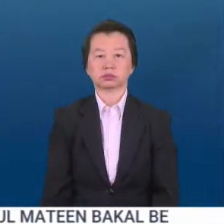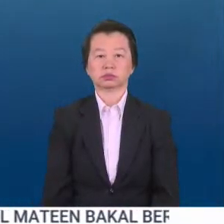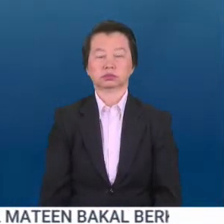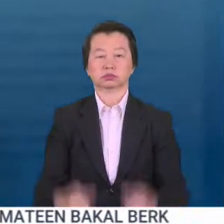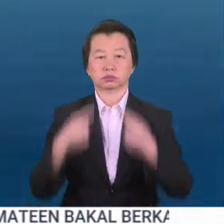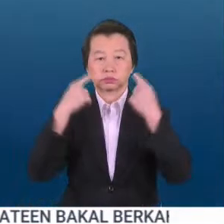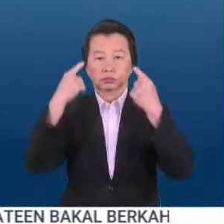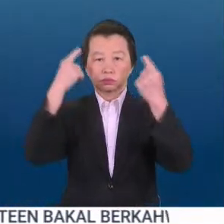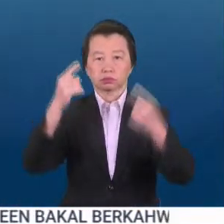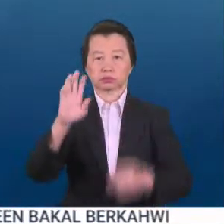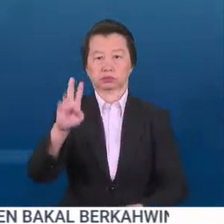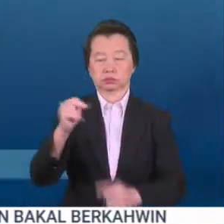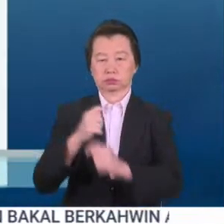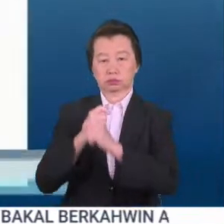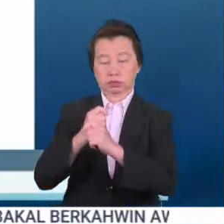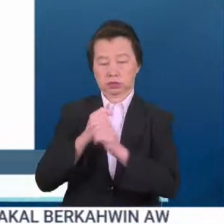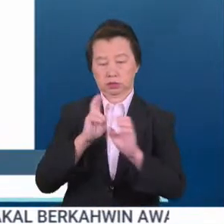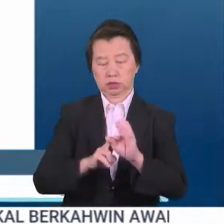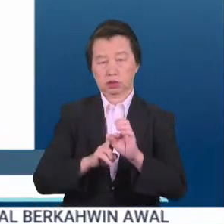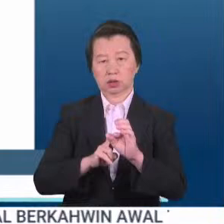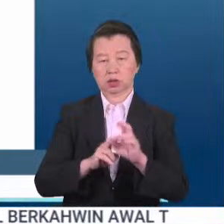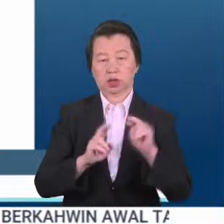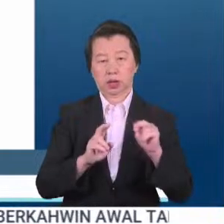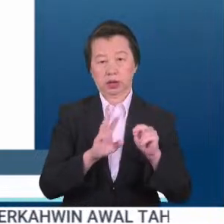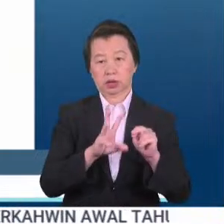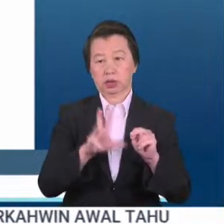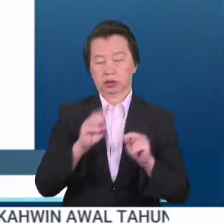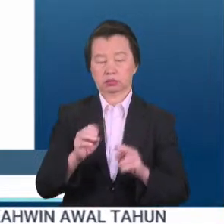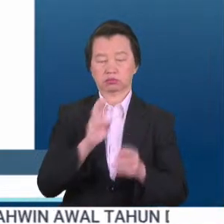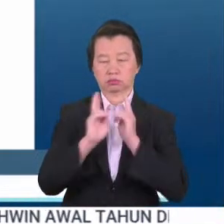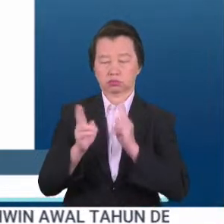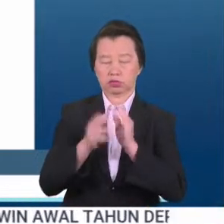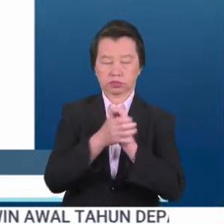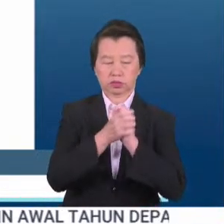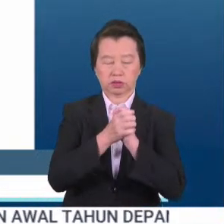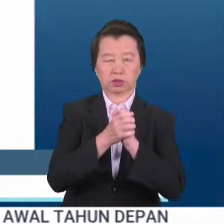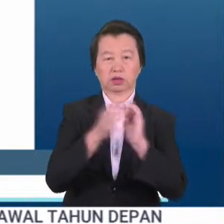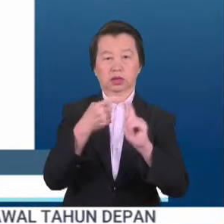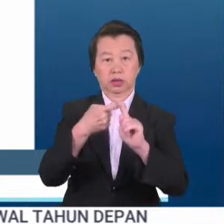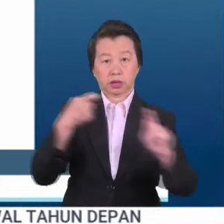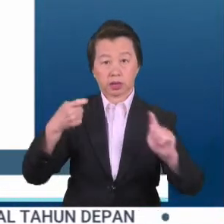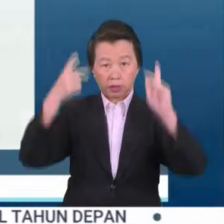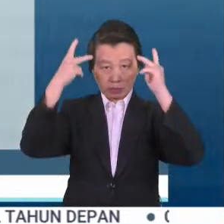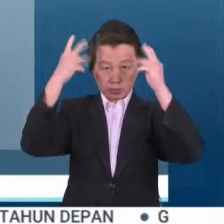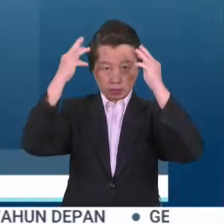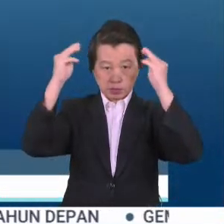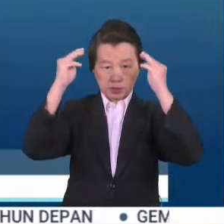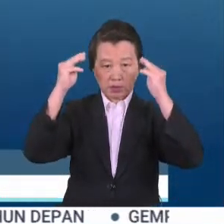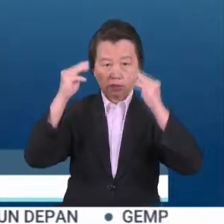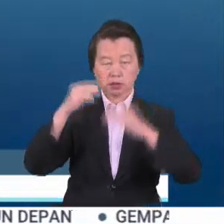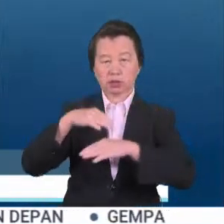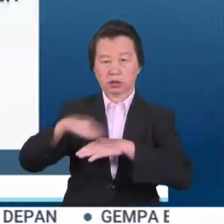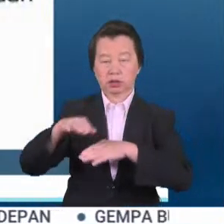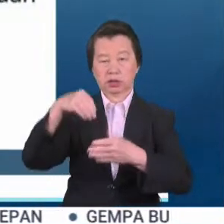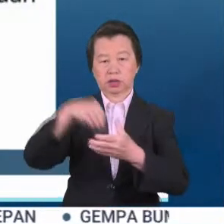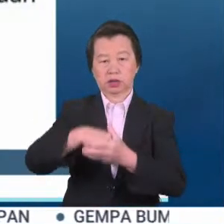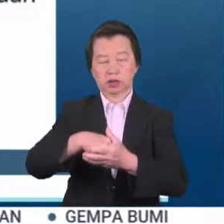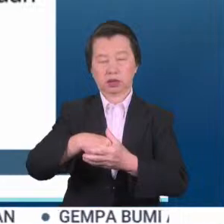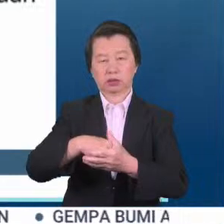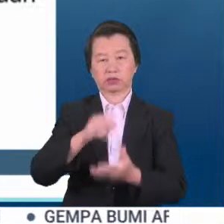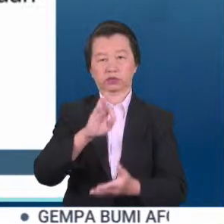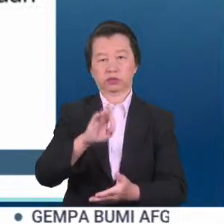kejayaan BN mempertahankan kerusi donangai mendapat ucapan tahniah daripada Perdana Menteri dat seri anar Ibrahim dalam hantaran di media